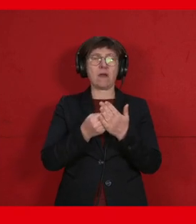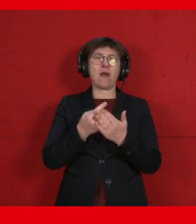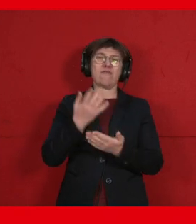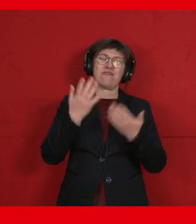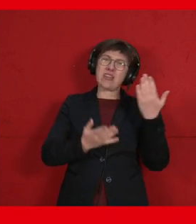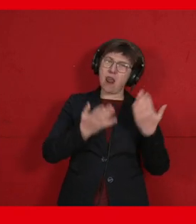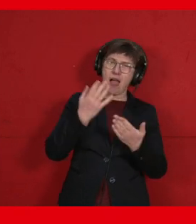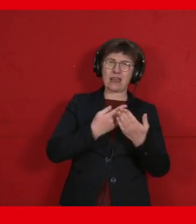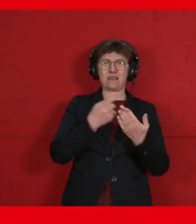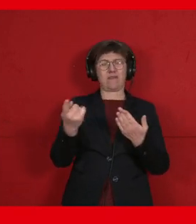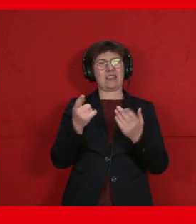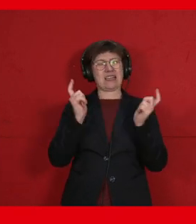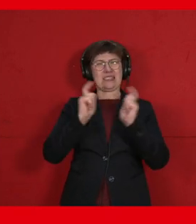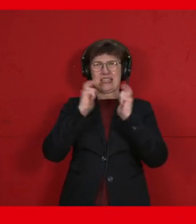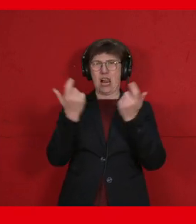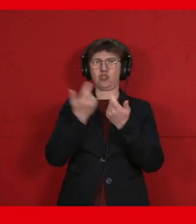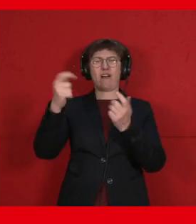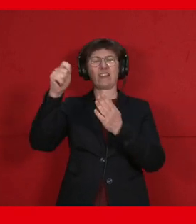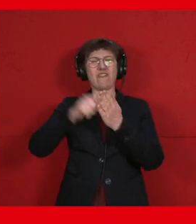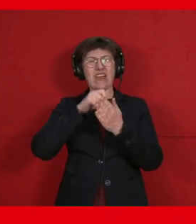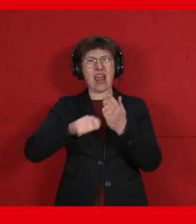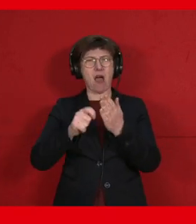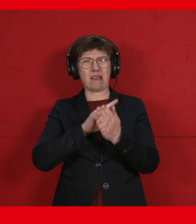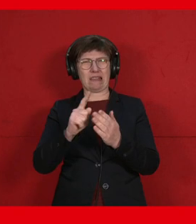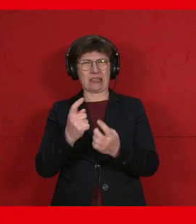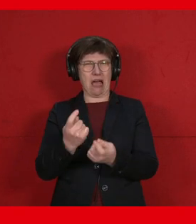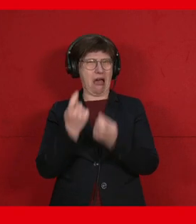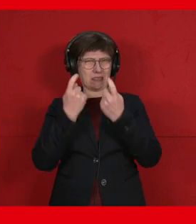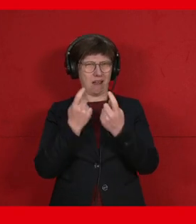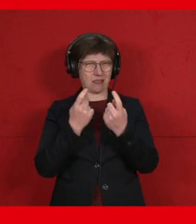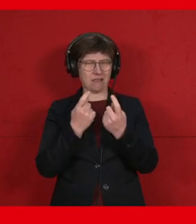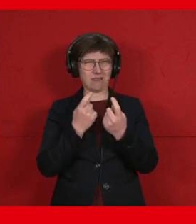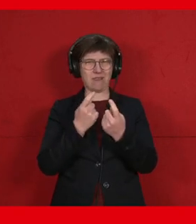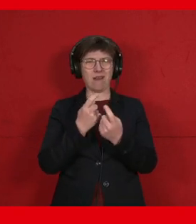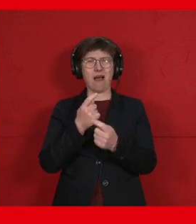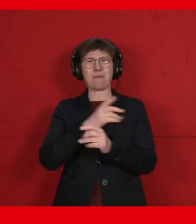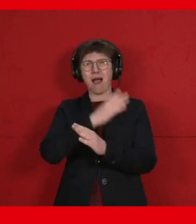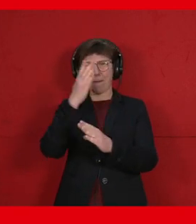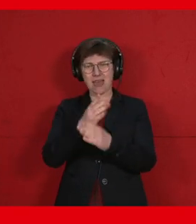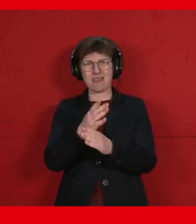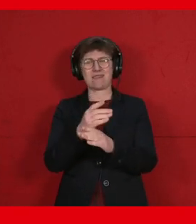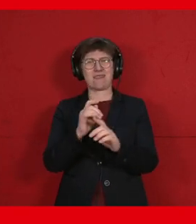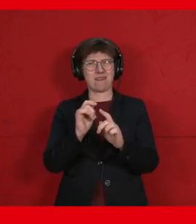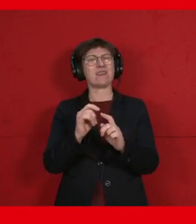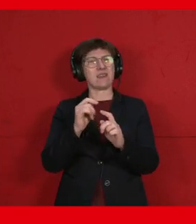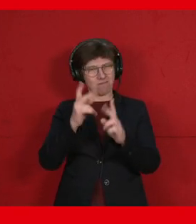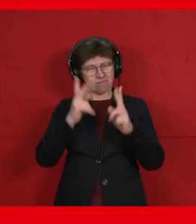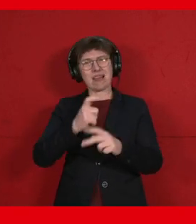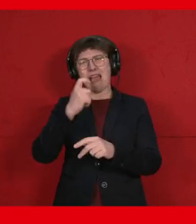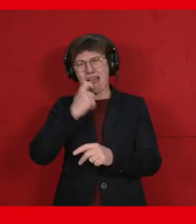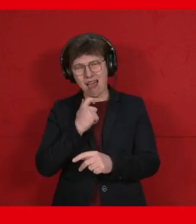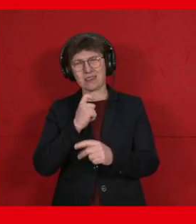besonders draußen in der Gesellschaft beim Wähler attraktiv. Aber ich glaube, dass sich das am Ende als Ernsthaftigkeit und